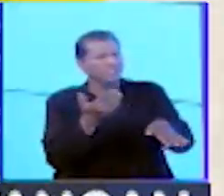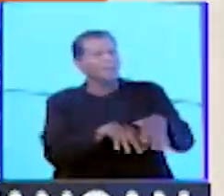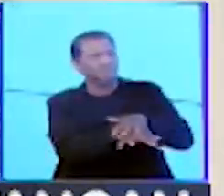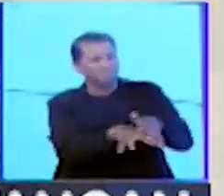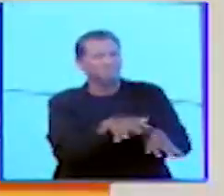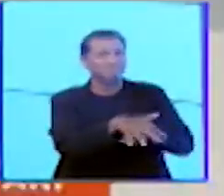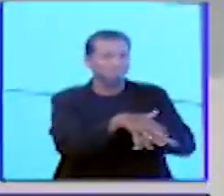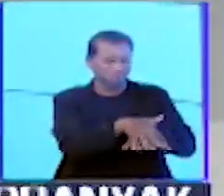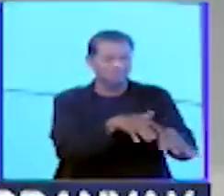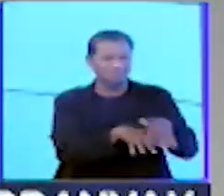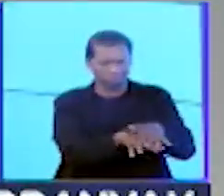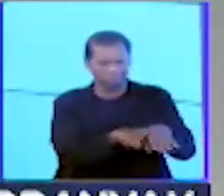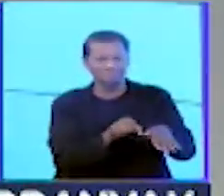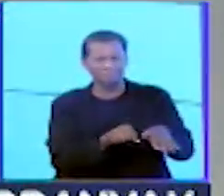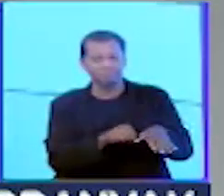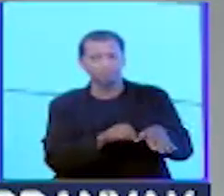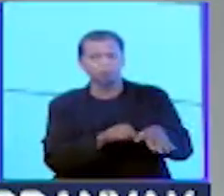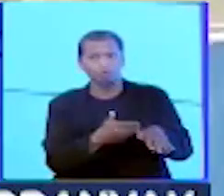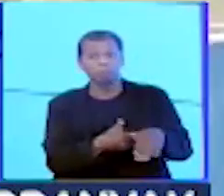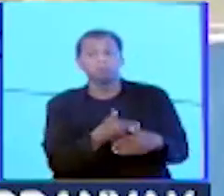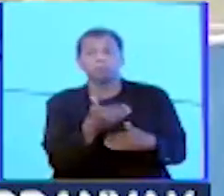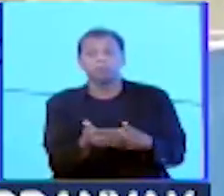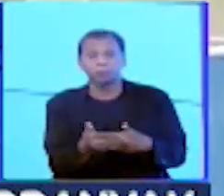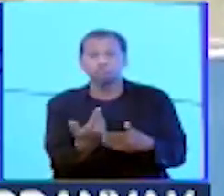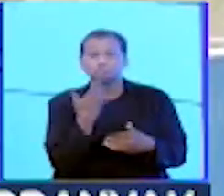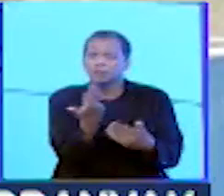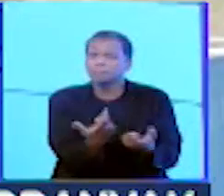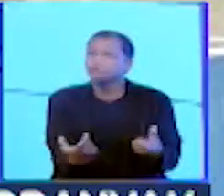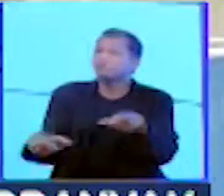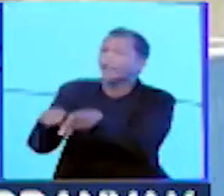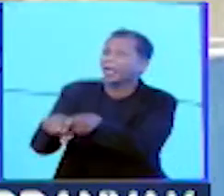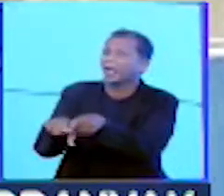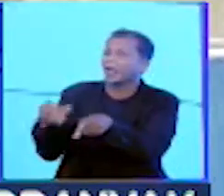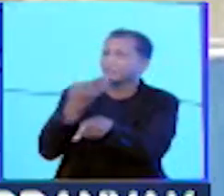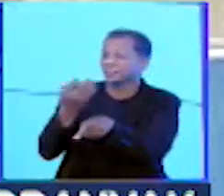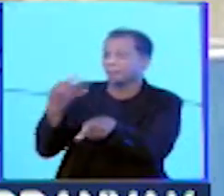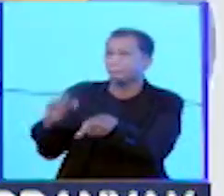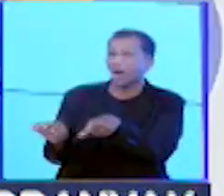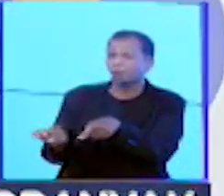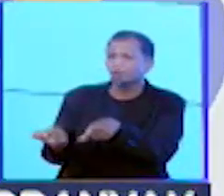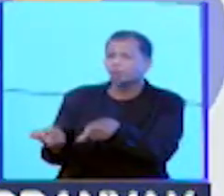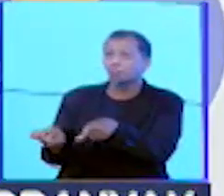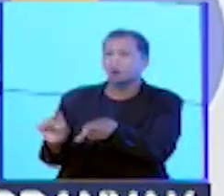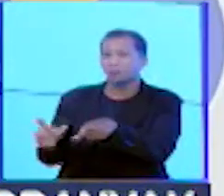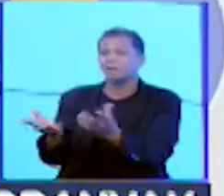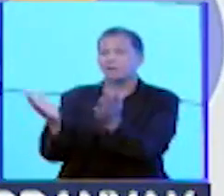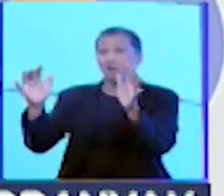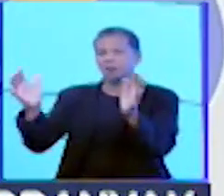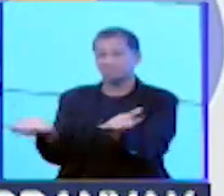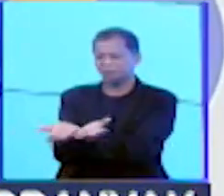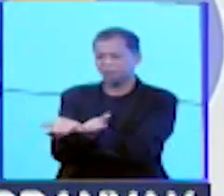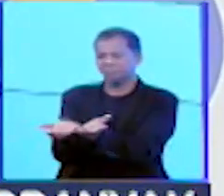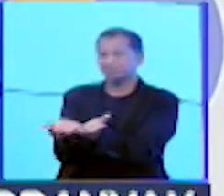Untuk memudahkan adaptasi kebiasaan baru ini, wastafel portable atau tempat cuci tangan kini disiapkan di sejumlah titik di ibu